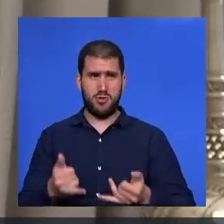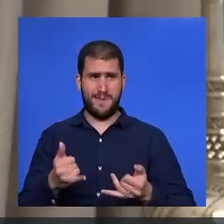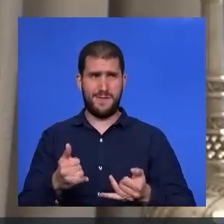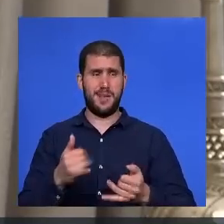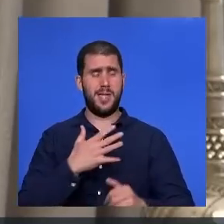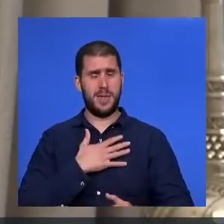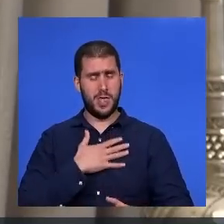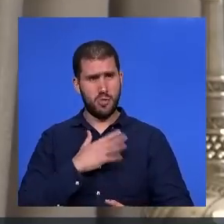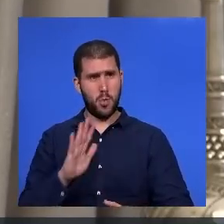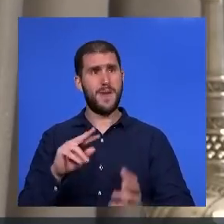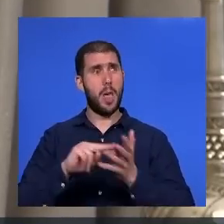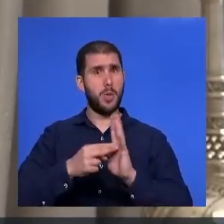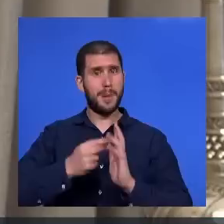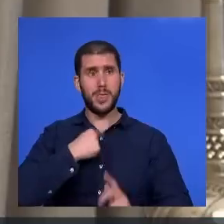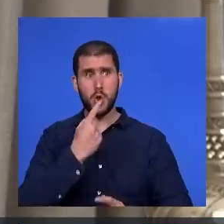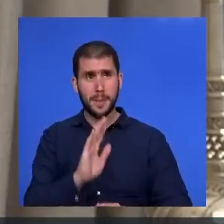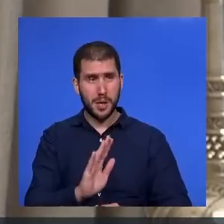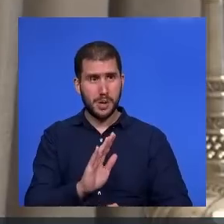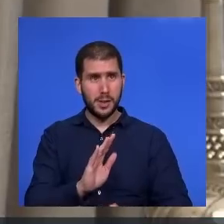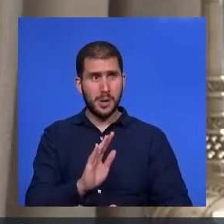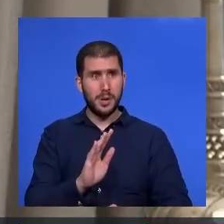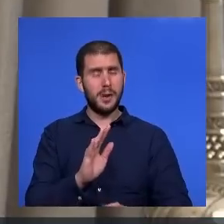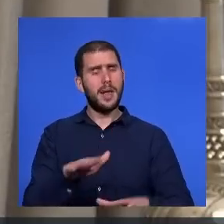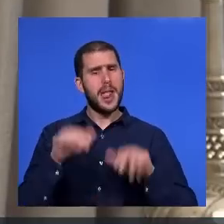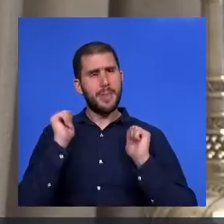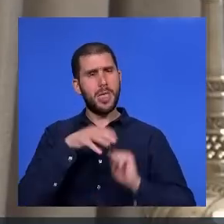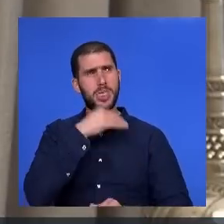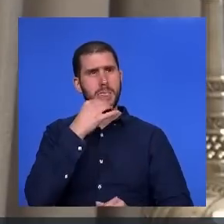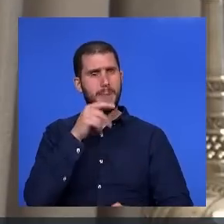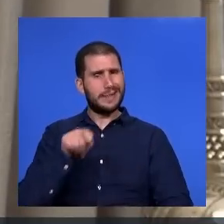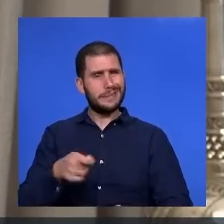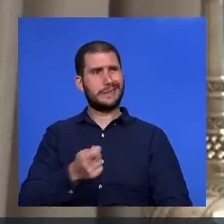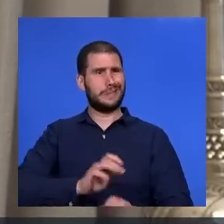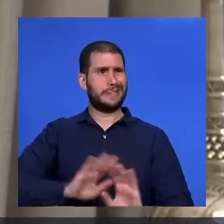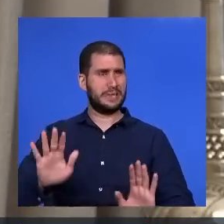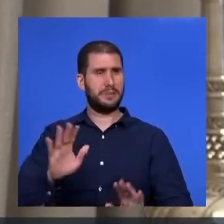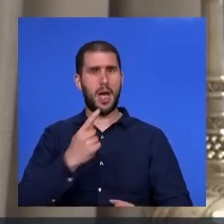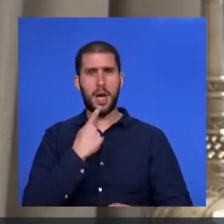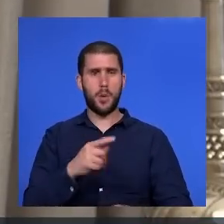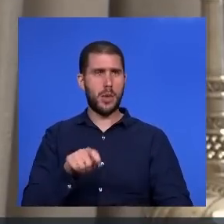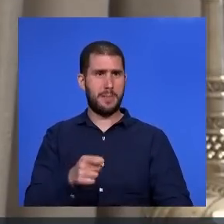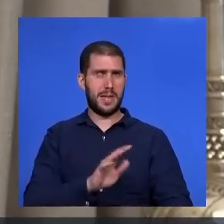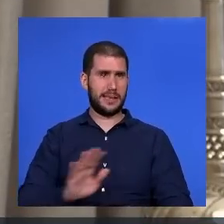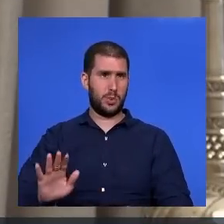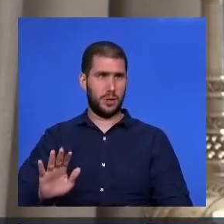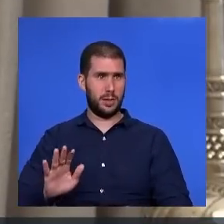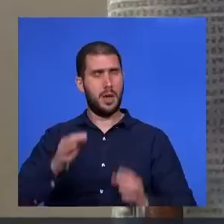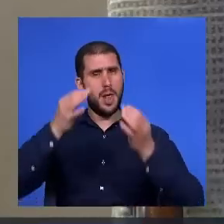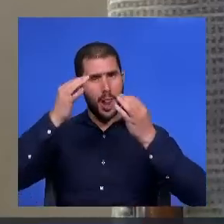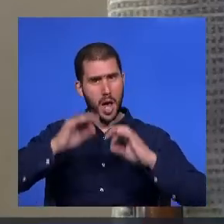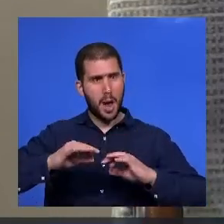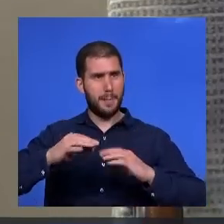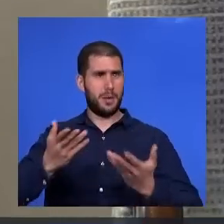עמוק, ולפוליטיקאים אני אומר, להימנע מנאומים מתריסים ואמירות מתריסות, לכבד